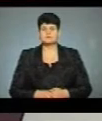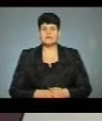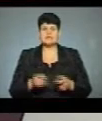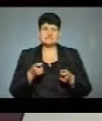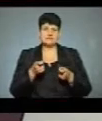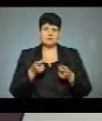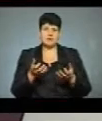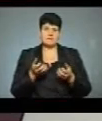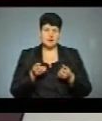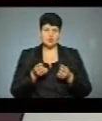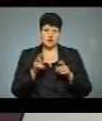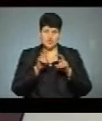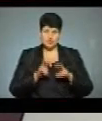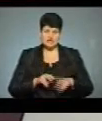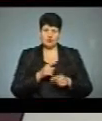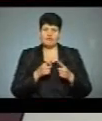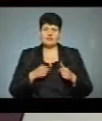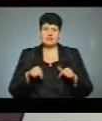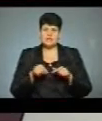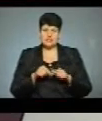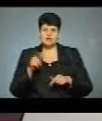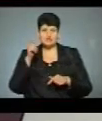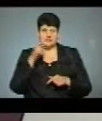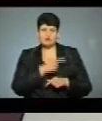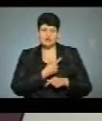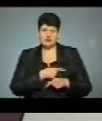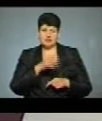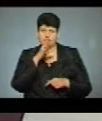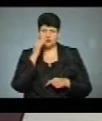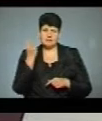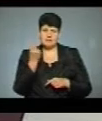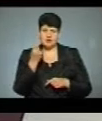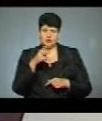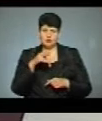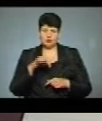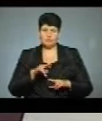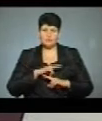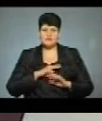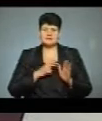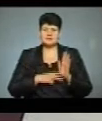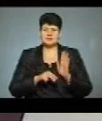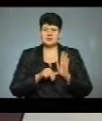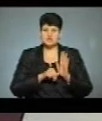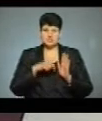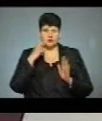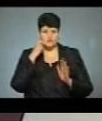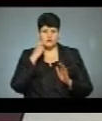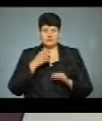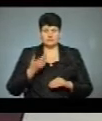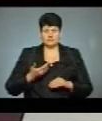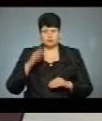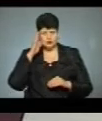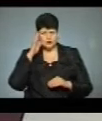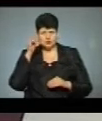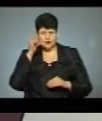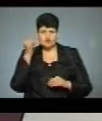Завідувач приймально-діагностичного відділення Чортківської лікарні, де вночі 1 лютого помер 76-річний житель Чорткова, сьогодні